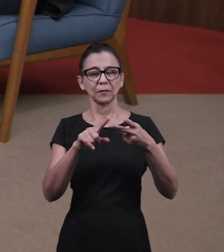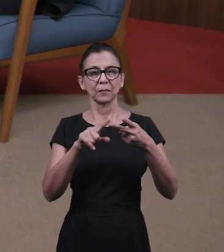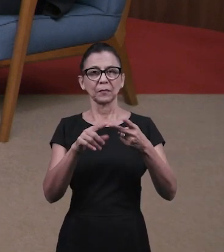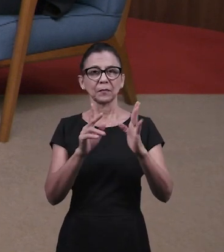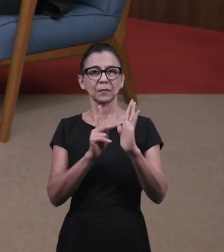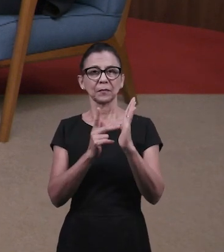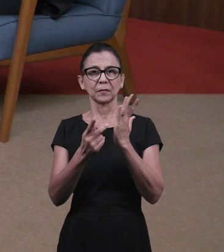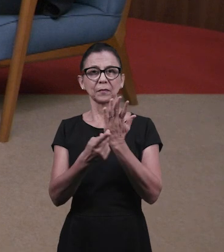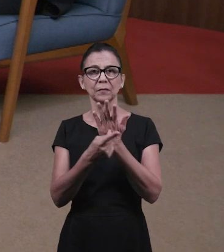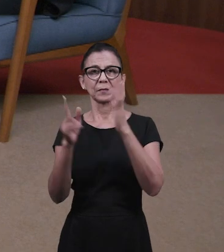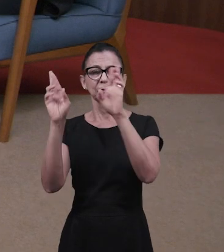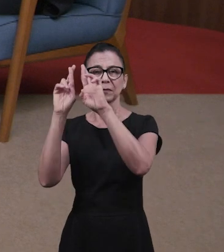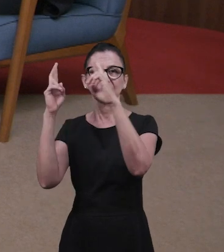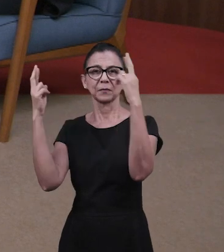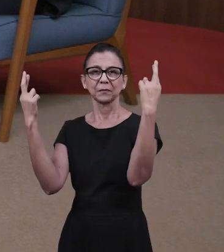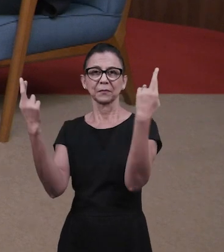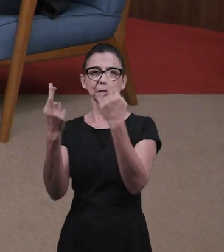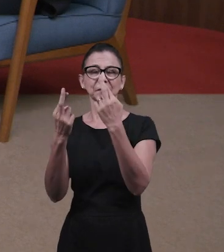du royaume,